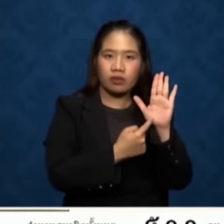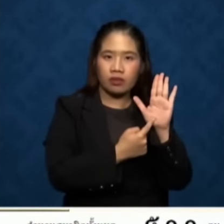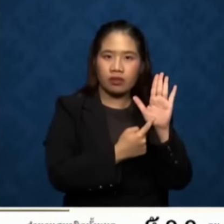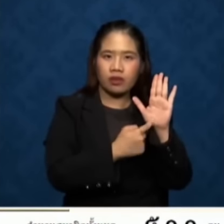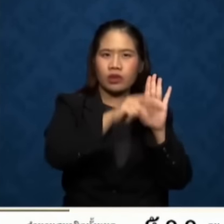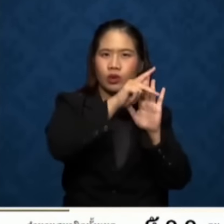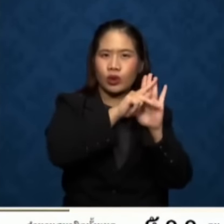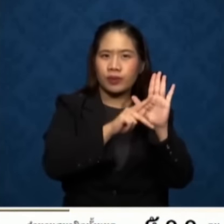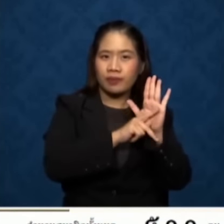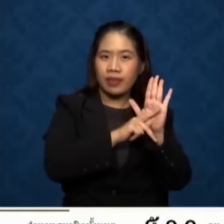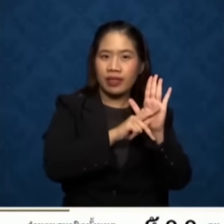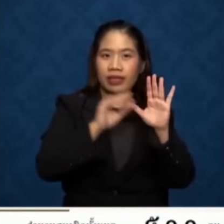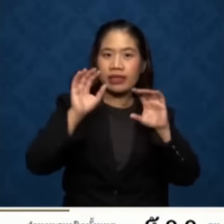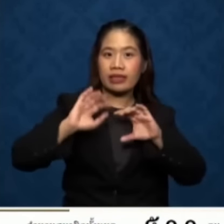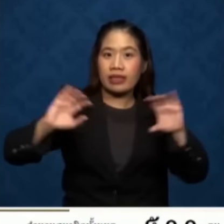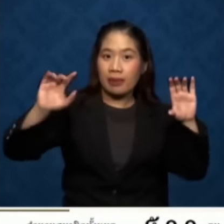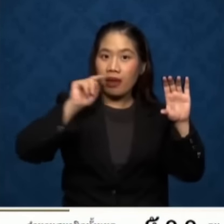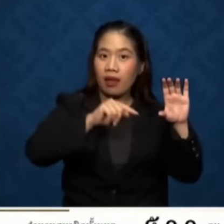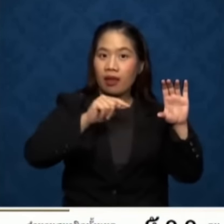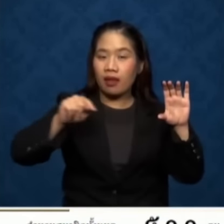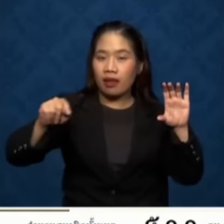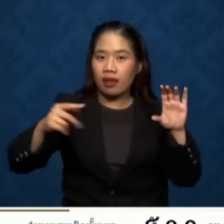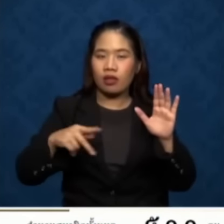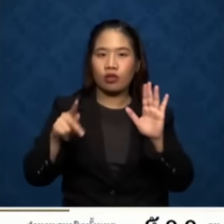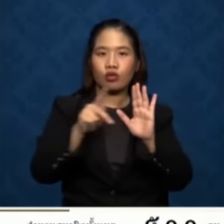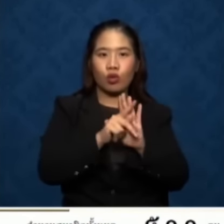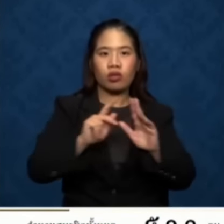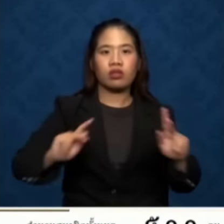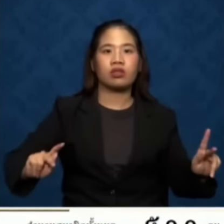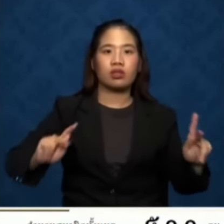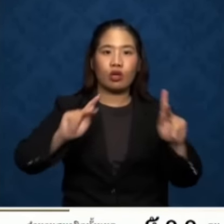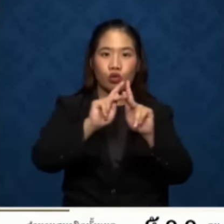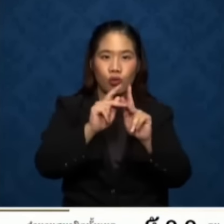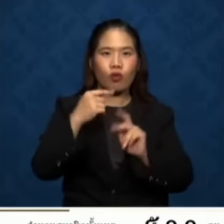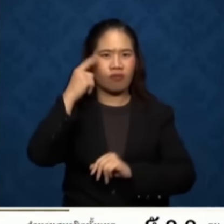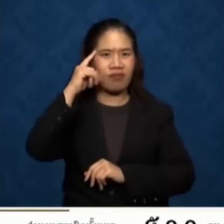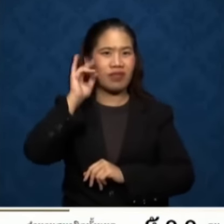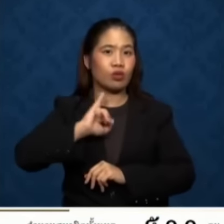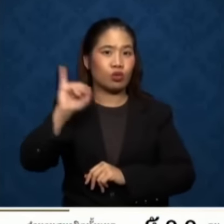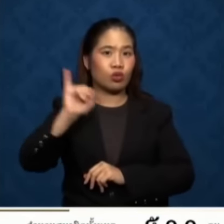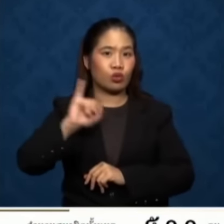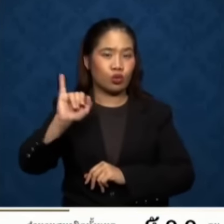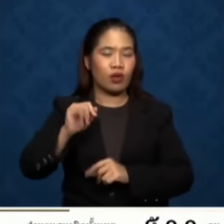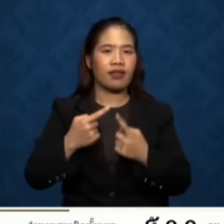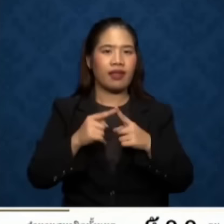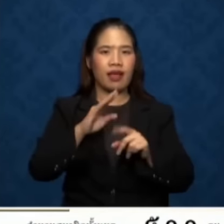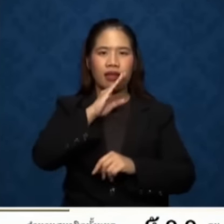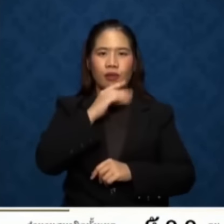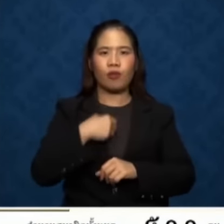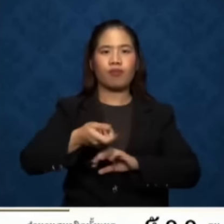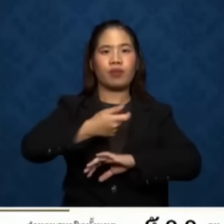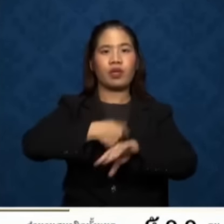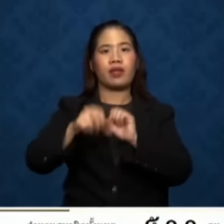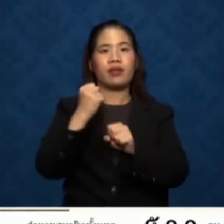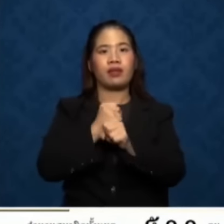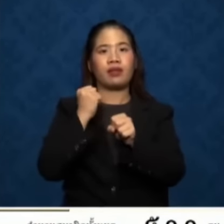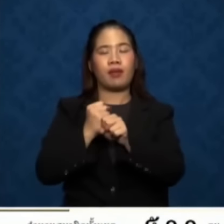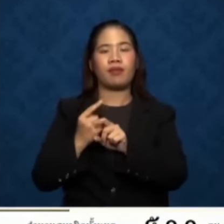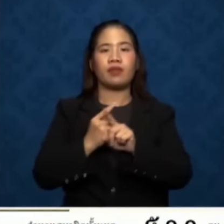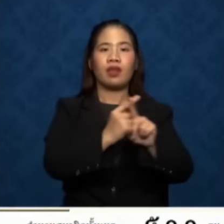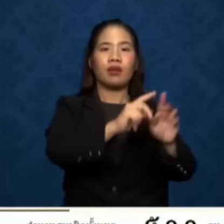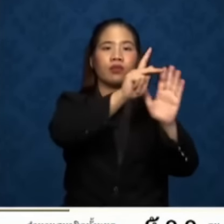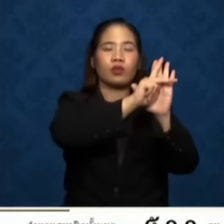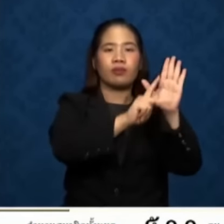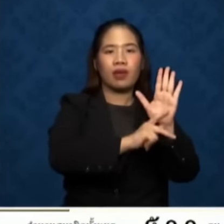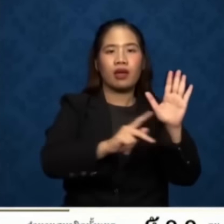บาลปัจจุบันไม่ได้สร้างกฎกระทรวงไม่ได้สร้างผมก็เห็นถูกต้องแต่ถ้าผมปฏิบัติตามกฎหมายและก